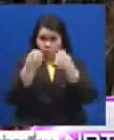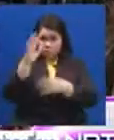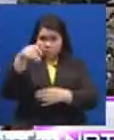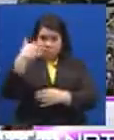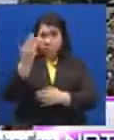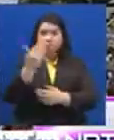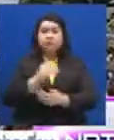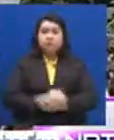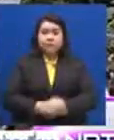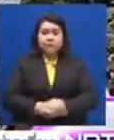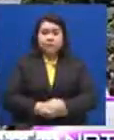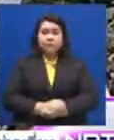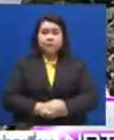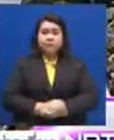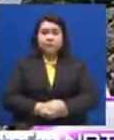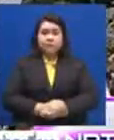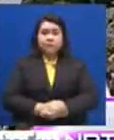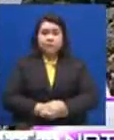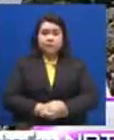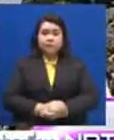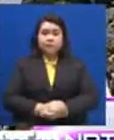น